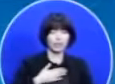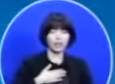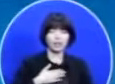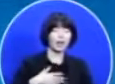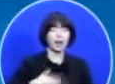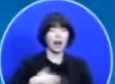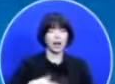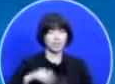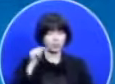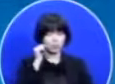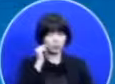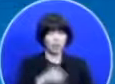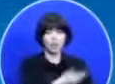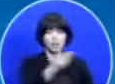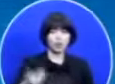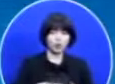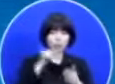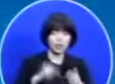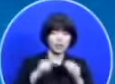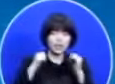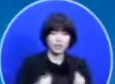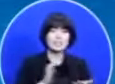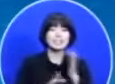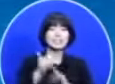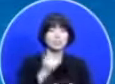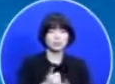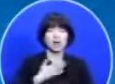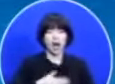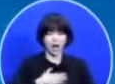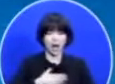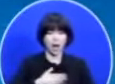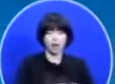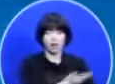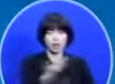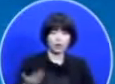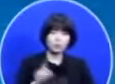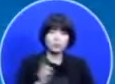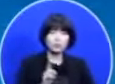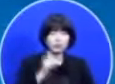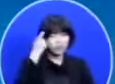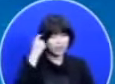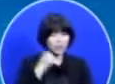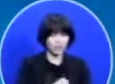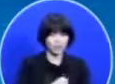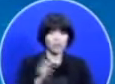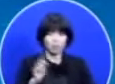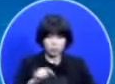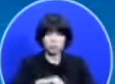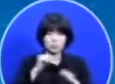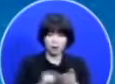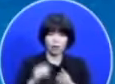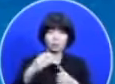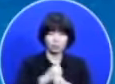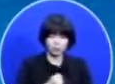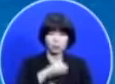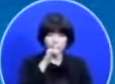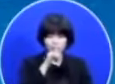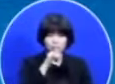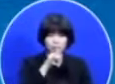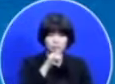그러나 여러분 안에 계신 예수님은 아십니까 여러분이 무슨 생각을 하고 있는지 무슨 마음을 품고 있는지